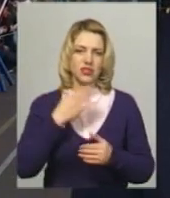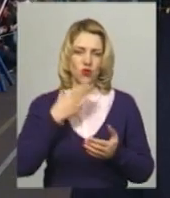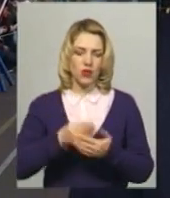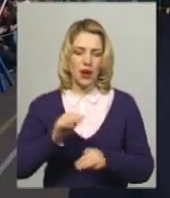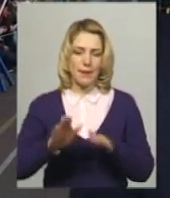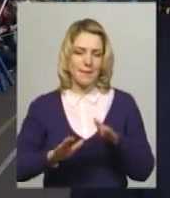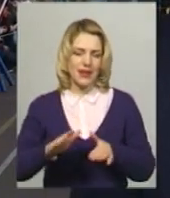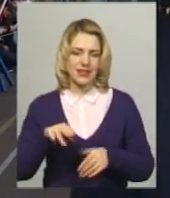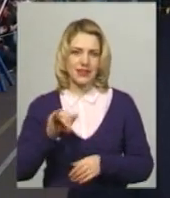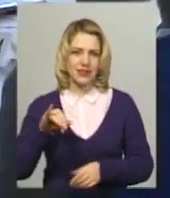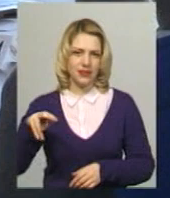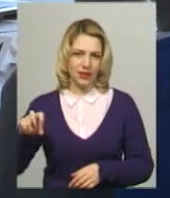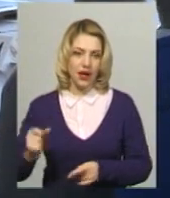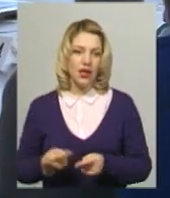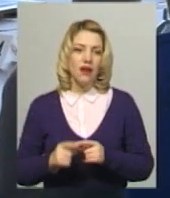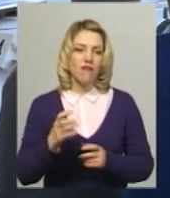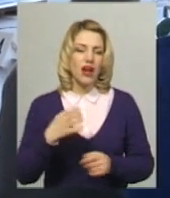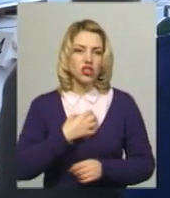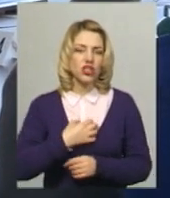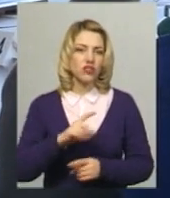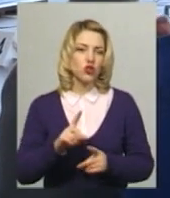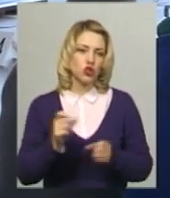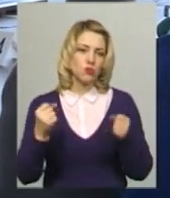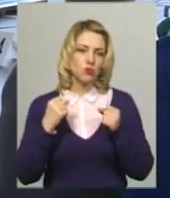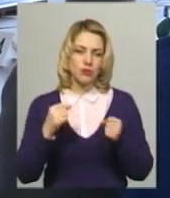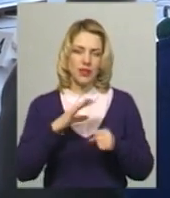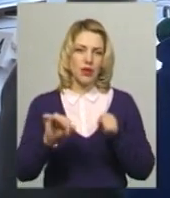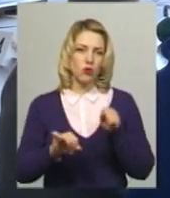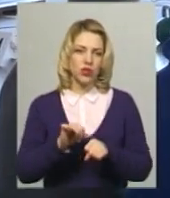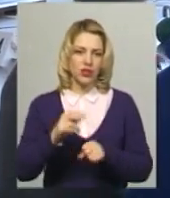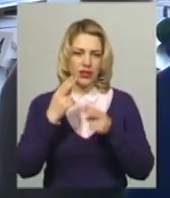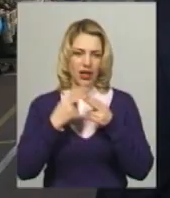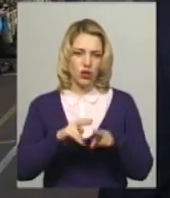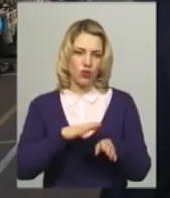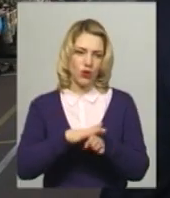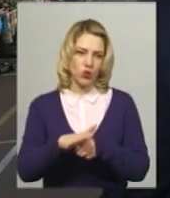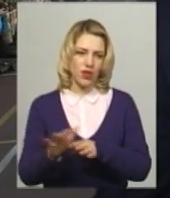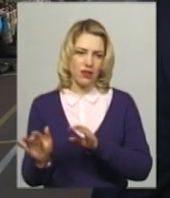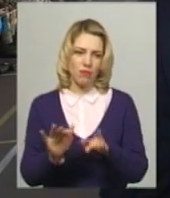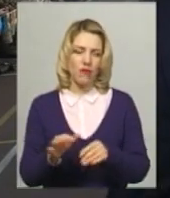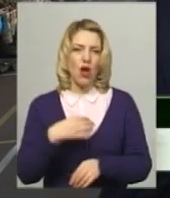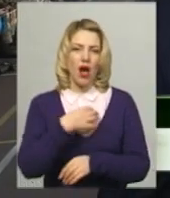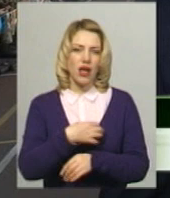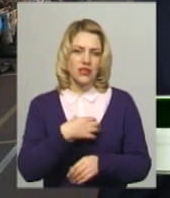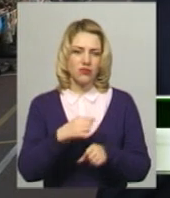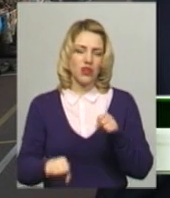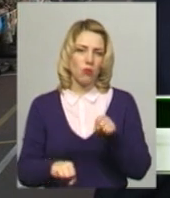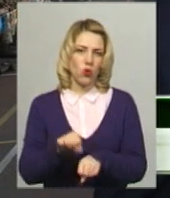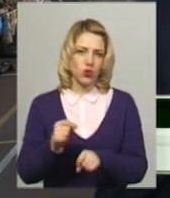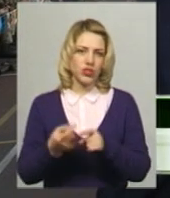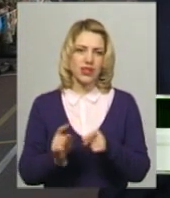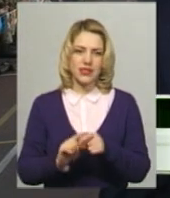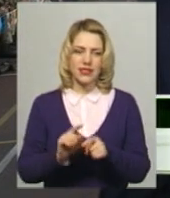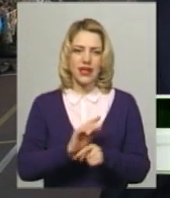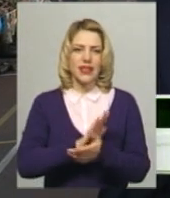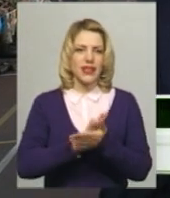суддя Ігор Абрамович каже, важливо, щоб спортсмени не порушували техніку виконання вправ. Головні порушення – це